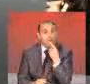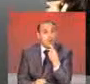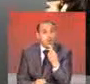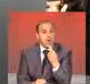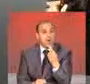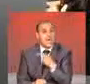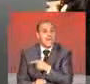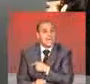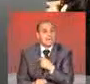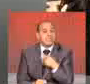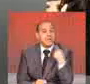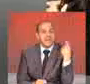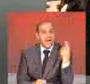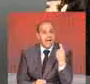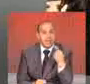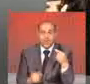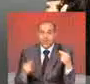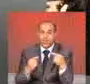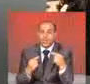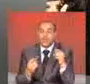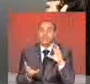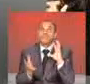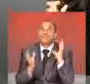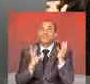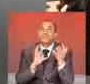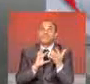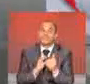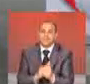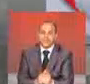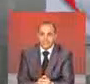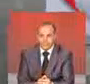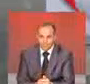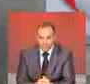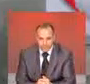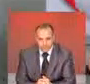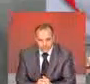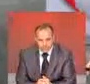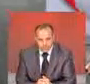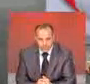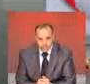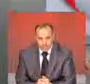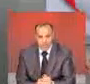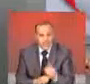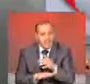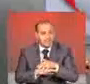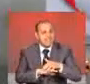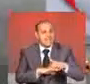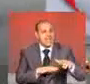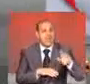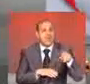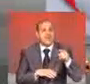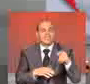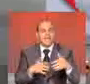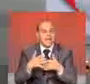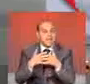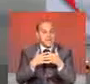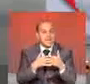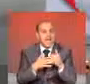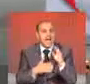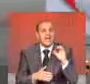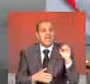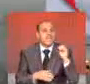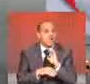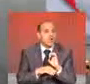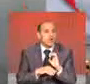إطار مسمى عالمي لمكافحة تغير المناخ. من ساحل وسط كاليفورنيا انطلق في